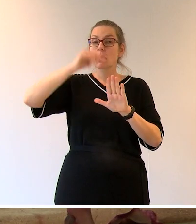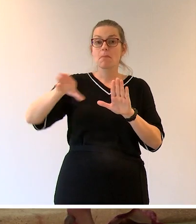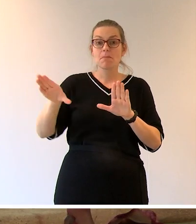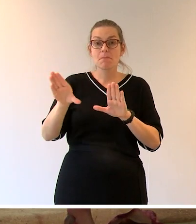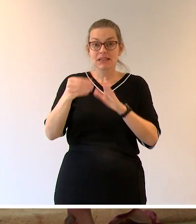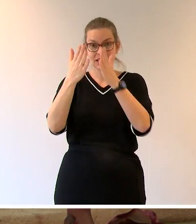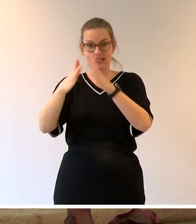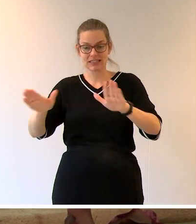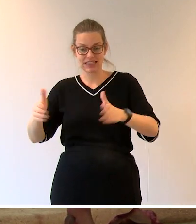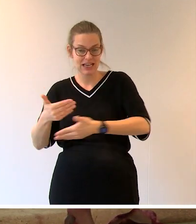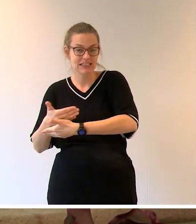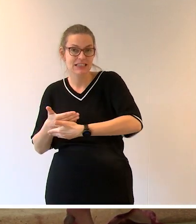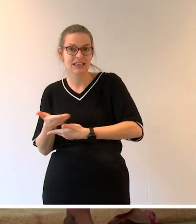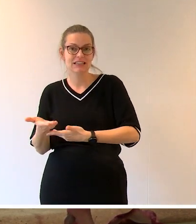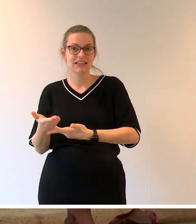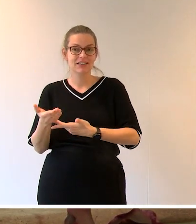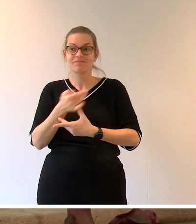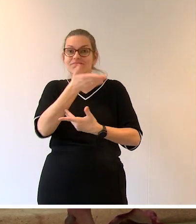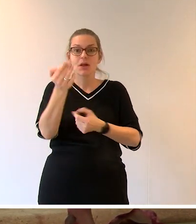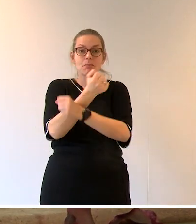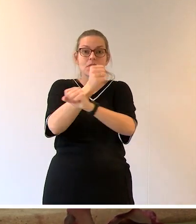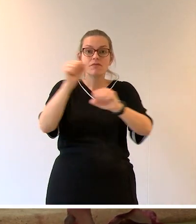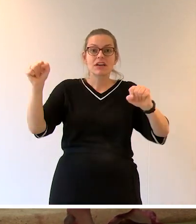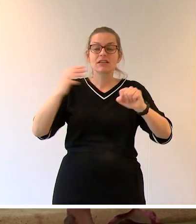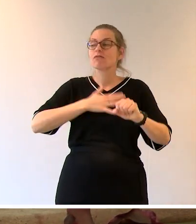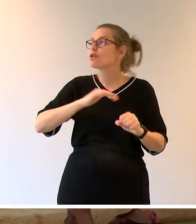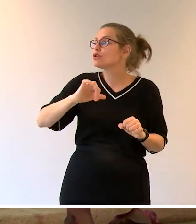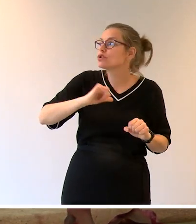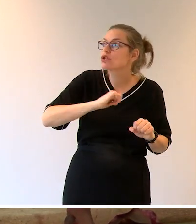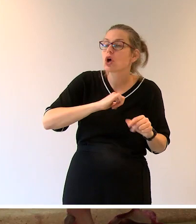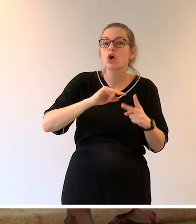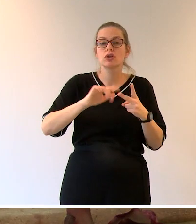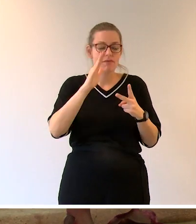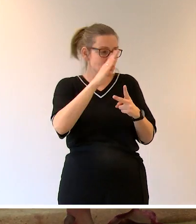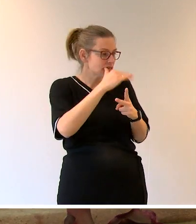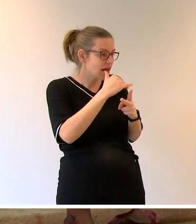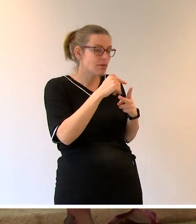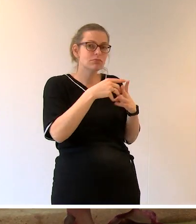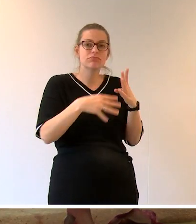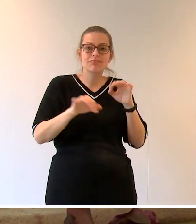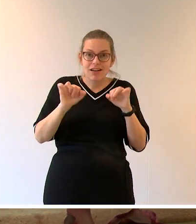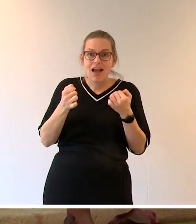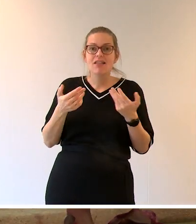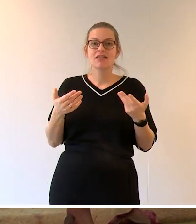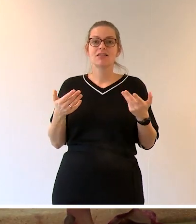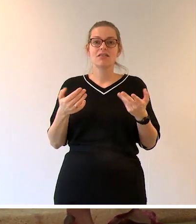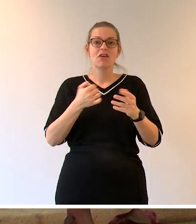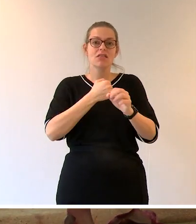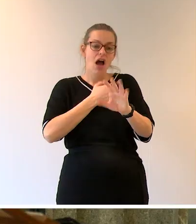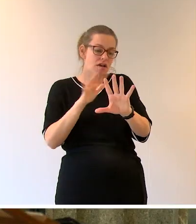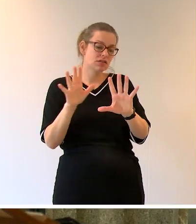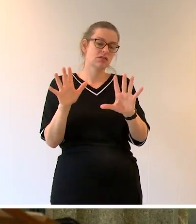Kerst. Dat je bevrijd kunt worden van schuld, van schaamte, van